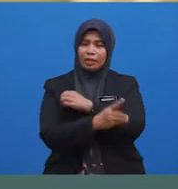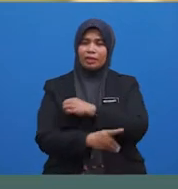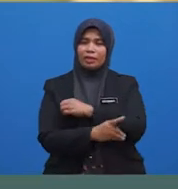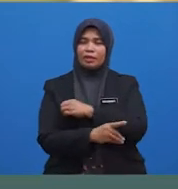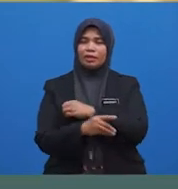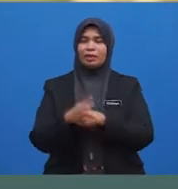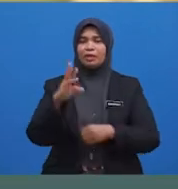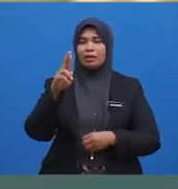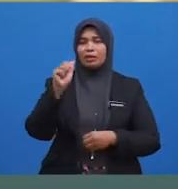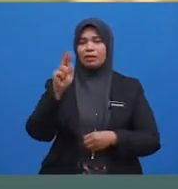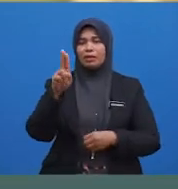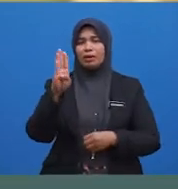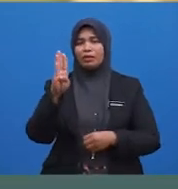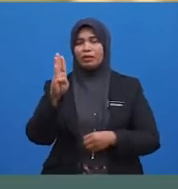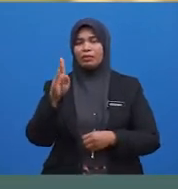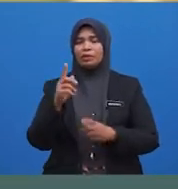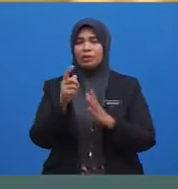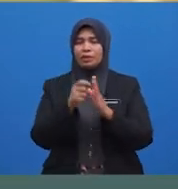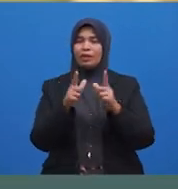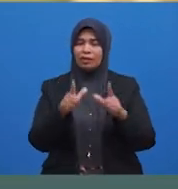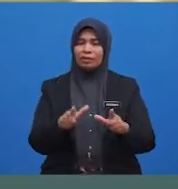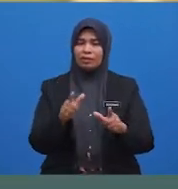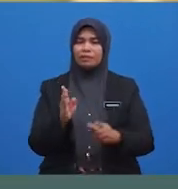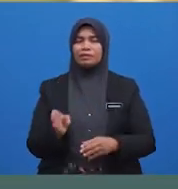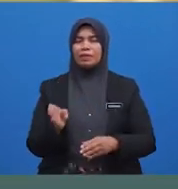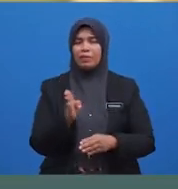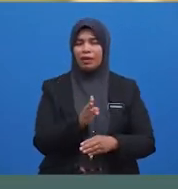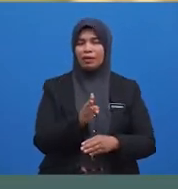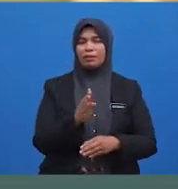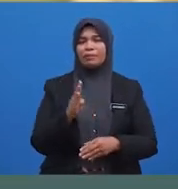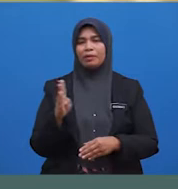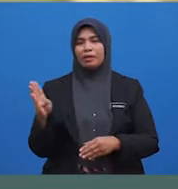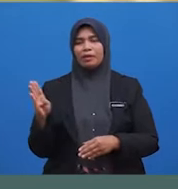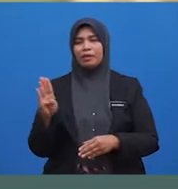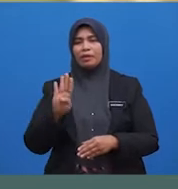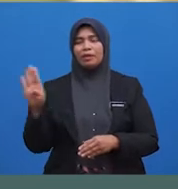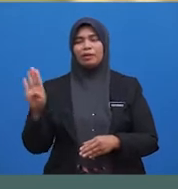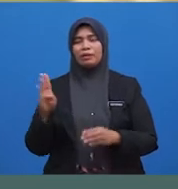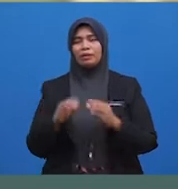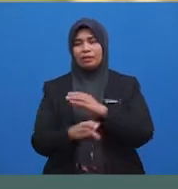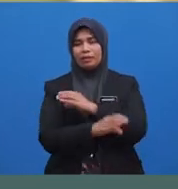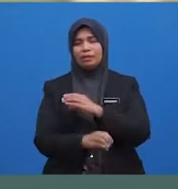Daerah Rauk terletak di sebelah barat negeri Pahang. Keluasannya ialah